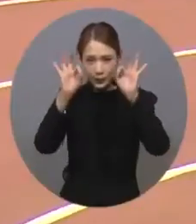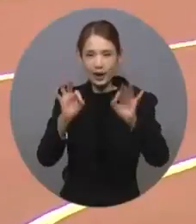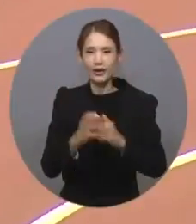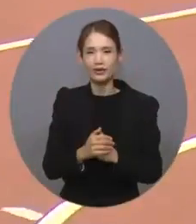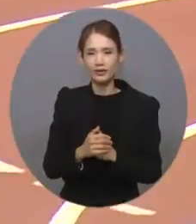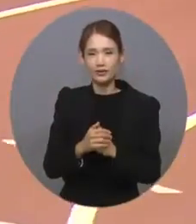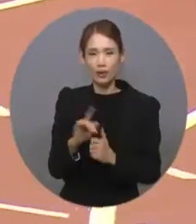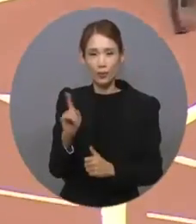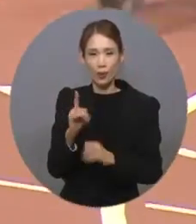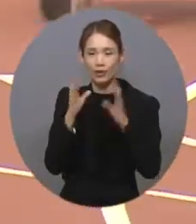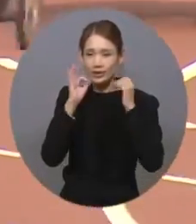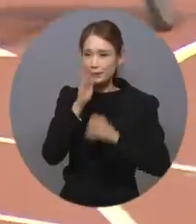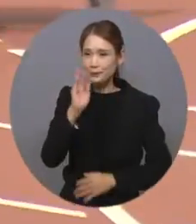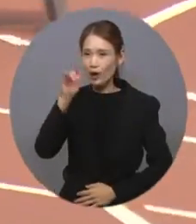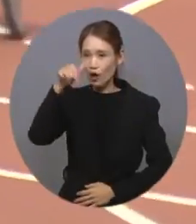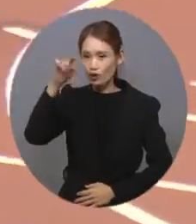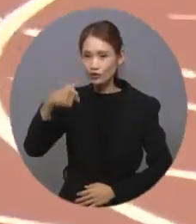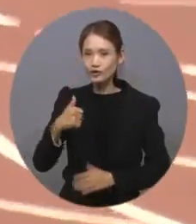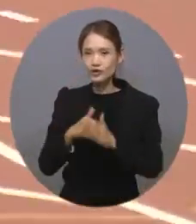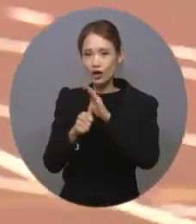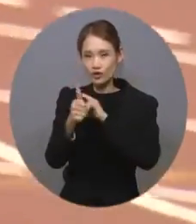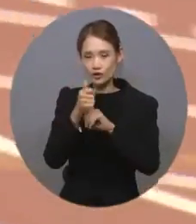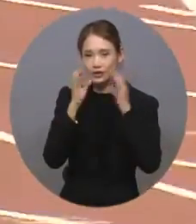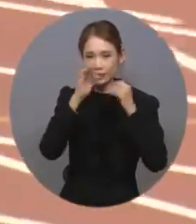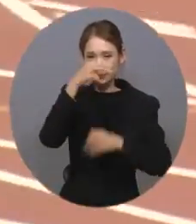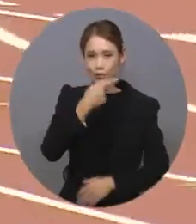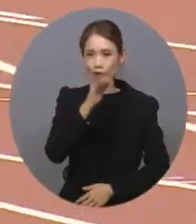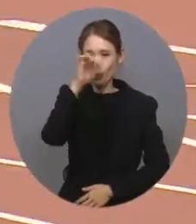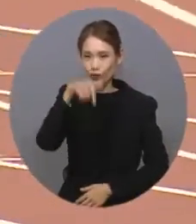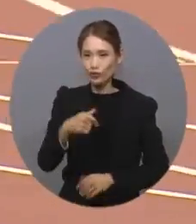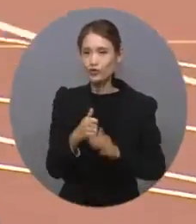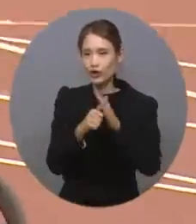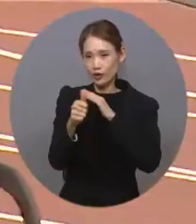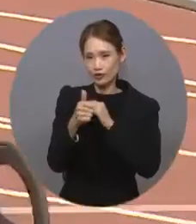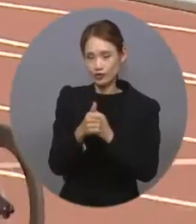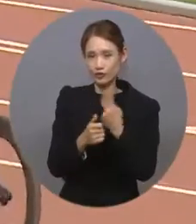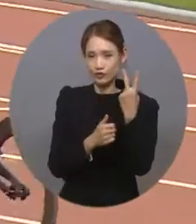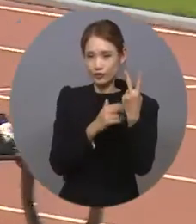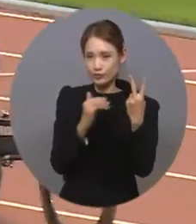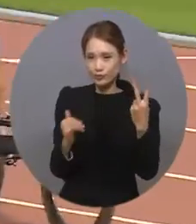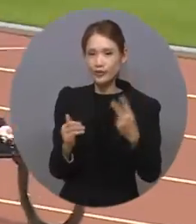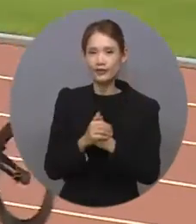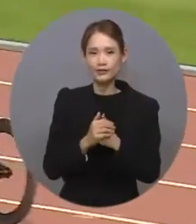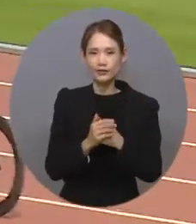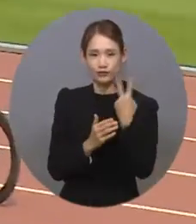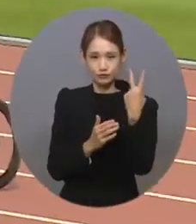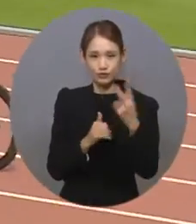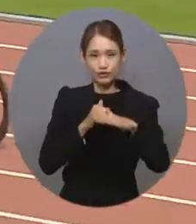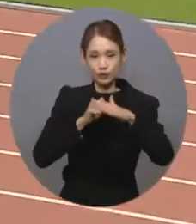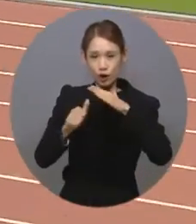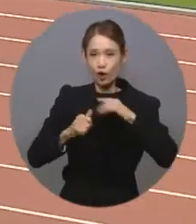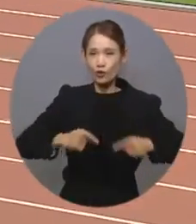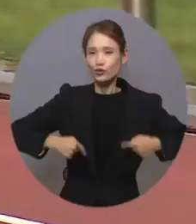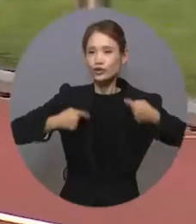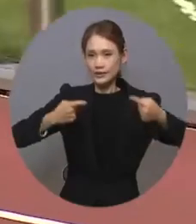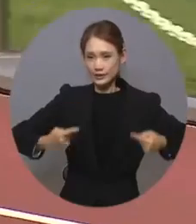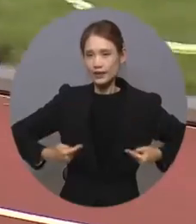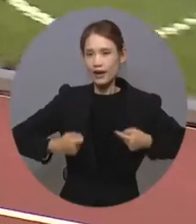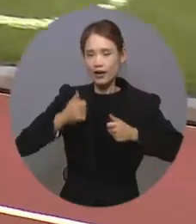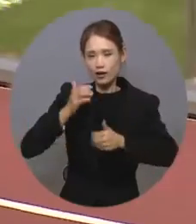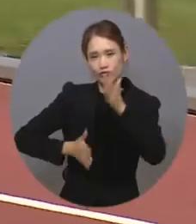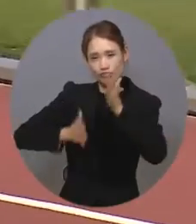바로 김병훈 선수와 김도현 선수가 그 주인공입니다. 특히 두 선수는 휠체어 육상으로 체전에